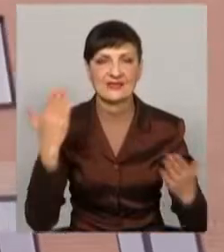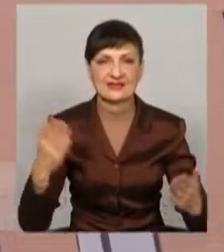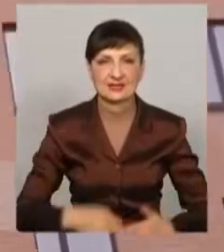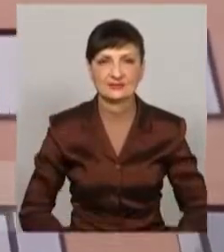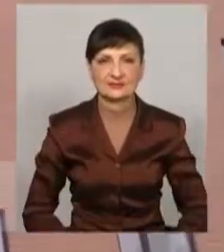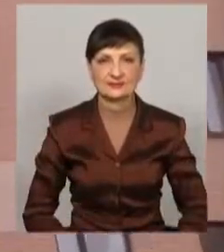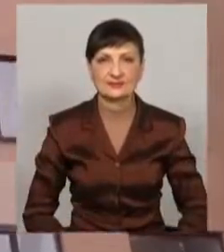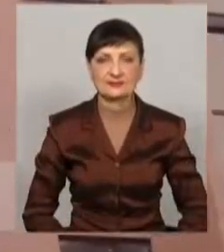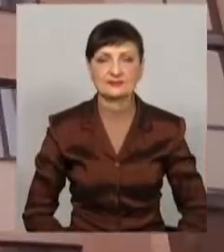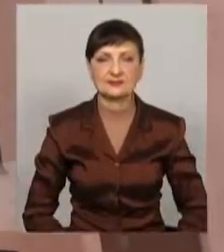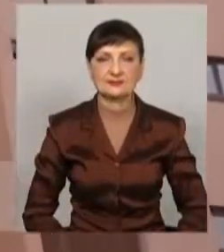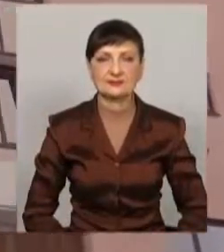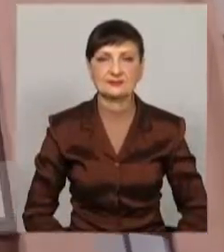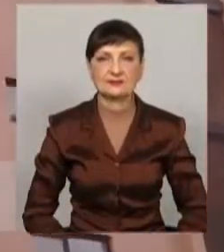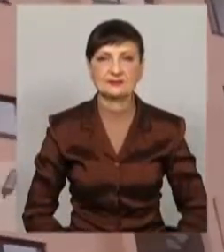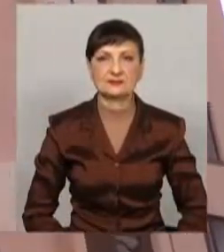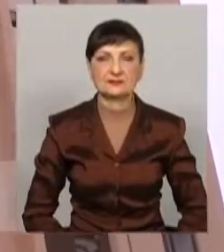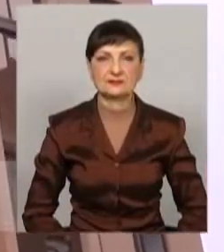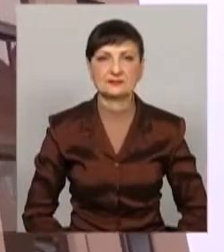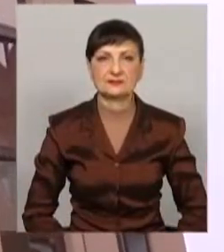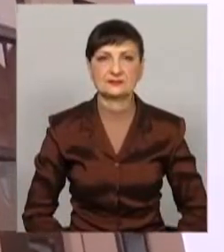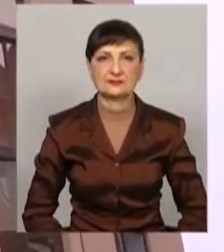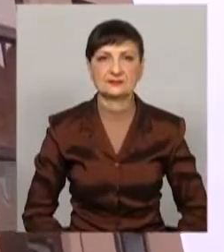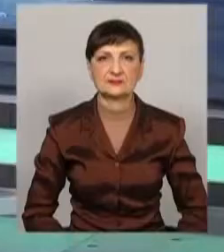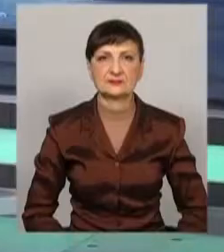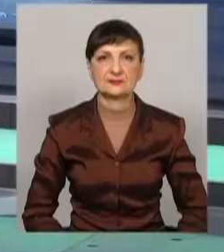Нургуляйна, Азамат Юлбаев, телеканал Алматы, Североказахстанская область.